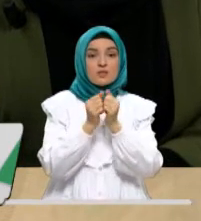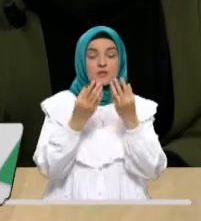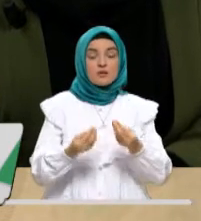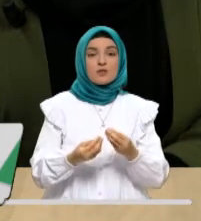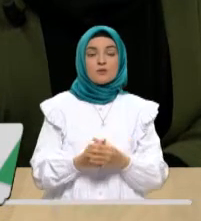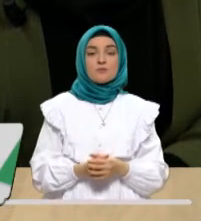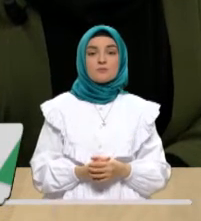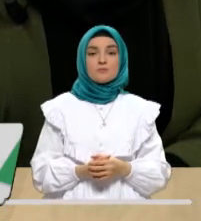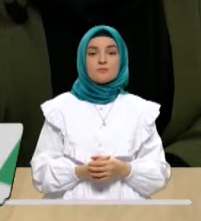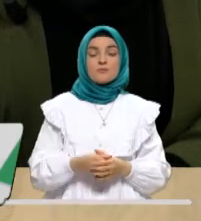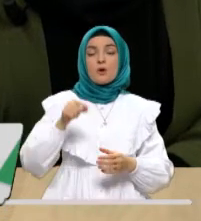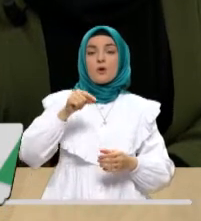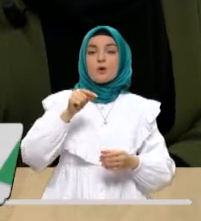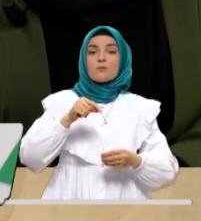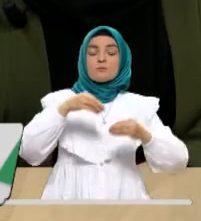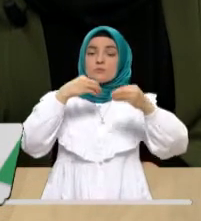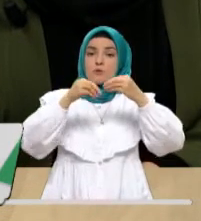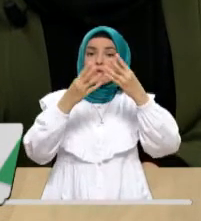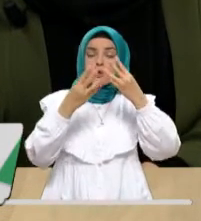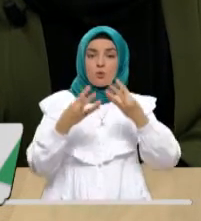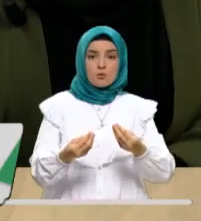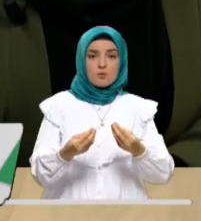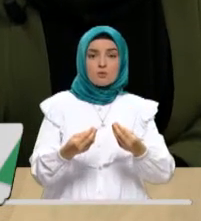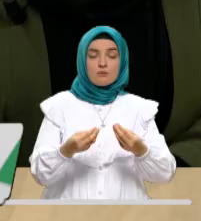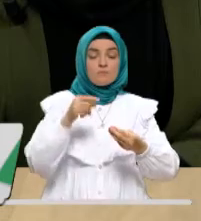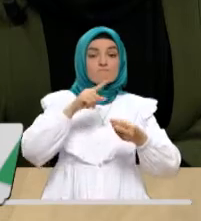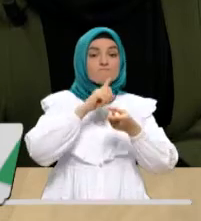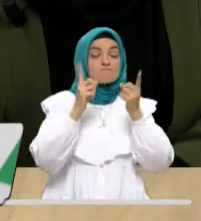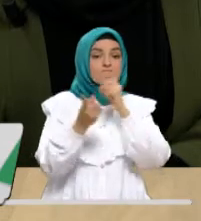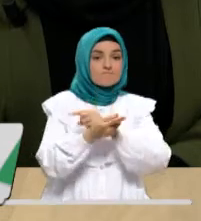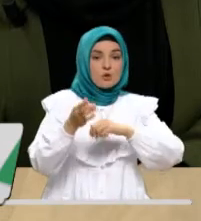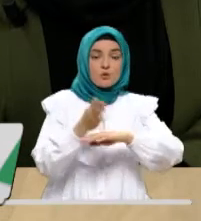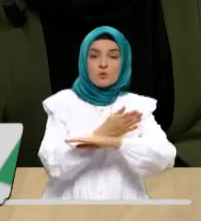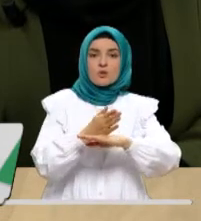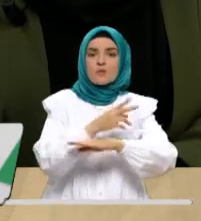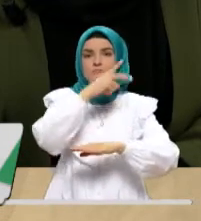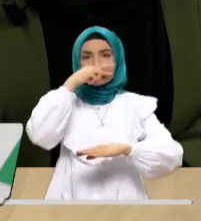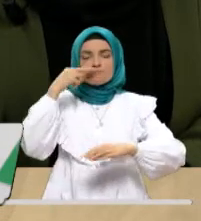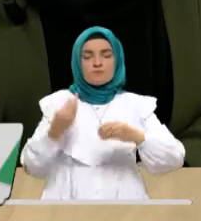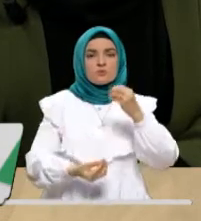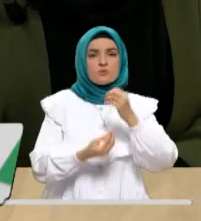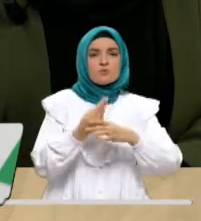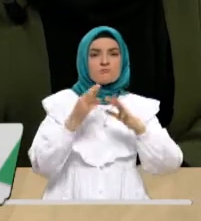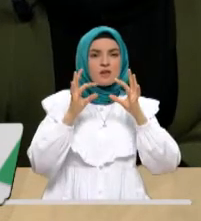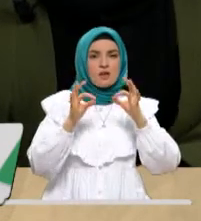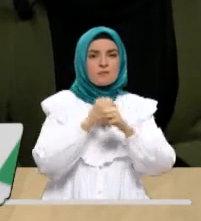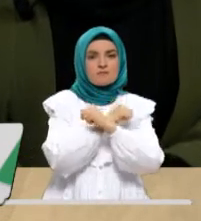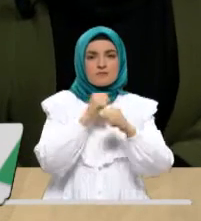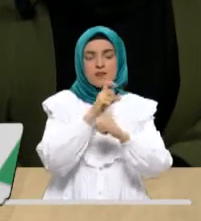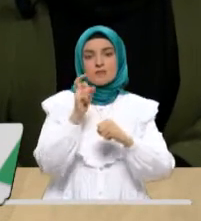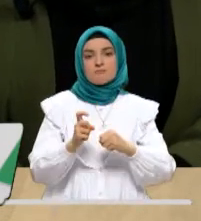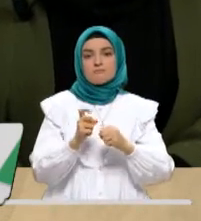olan, kullandığımız, daha çok genel geçer gördüğümüz ürünlerdeki koku üretimi hep sentetik midir?